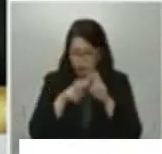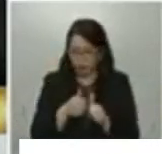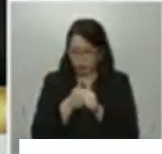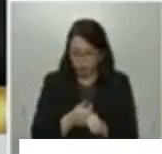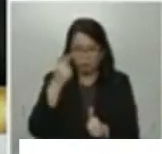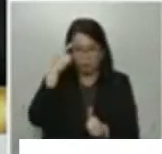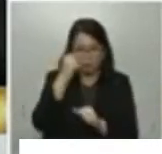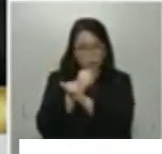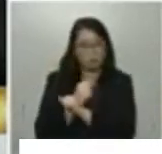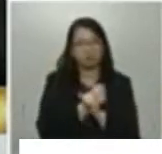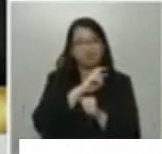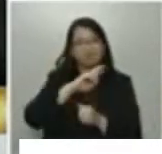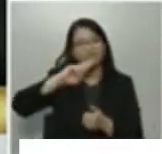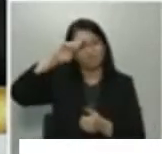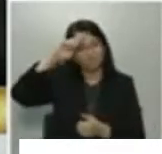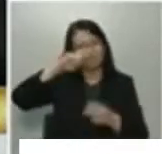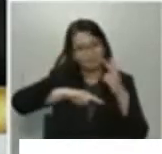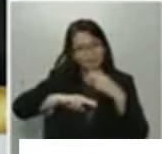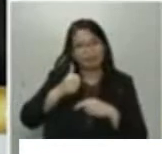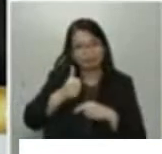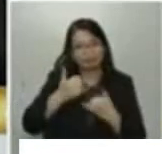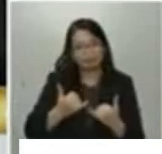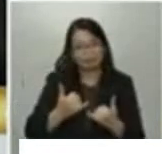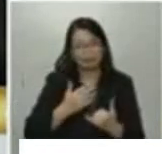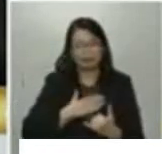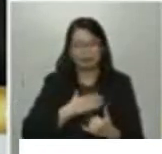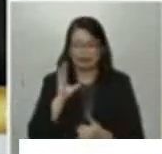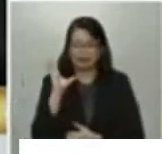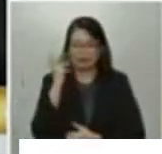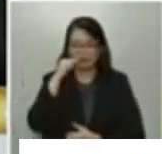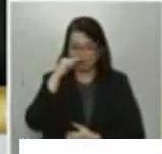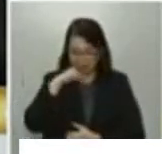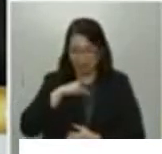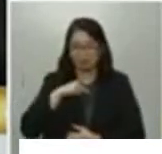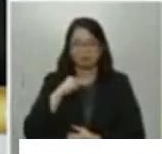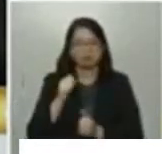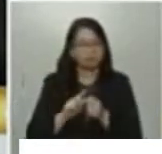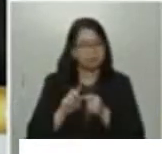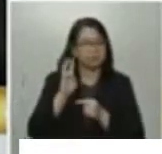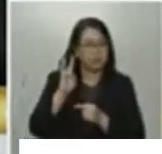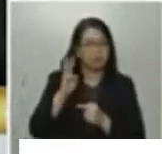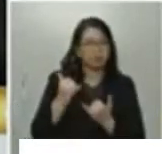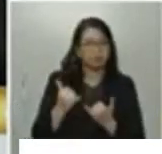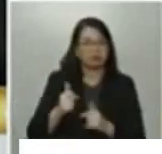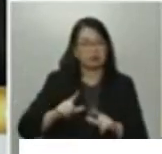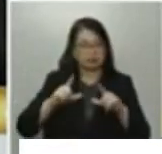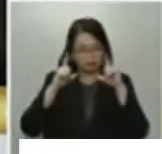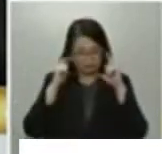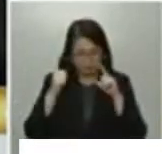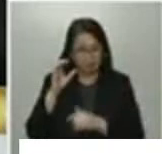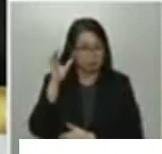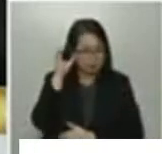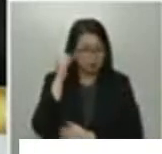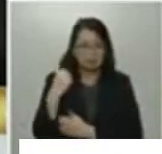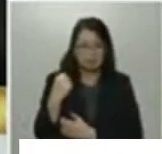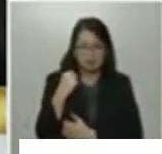และก็ควบคุมโรคนะครับซึ่งสิ่งเหล่านี้ก็จะทำให้พวกเรามีความมั่นใจได้บ้างนะครับ